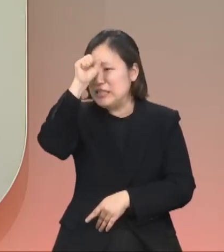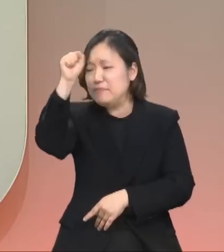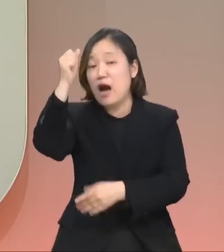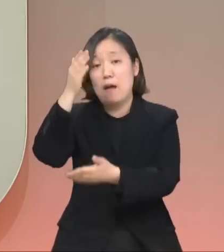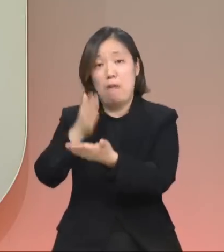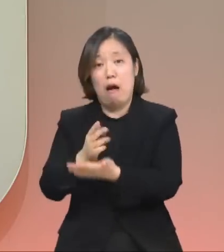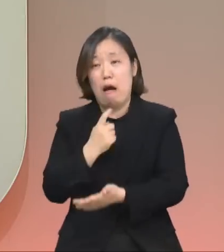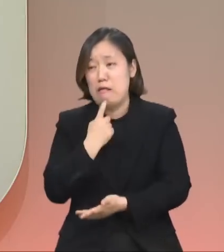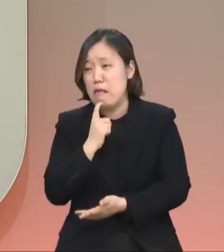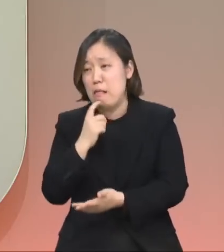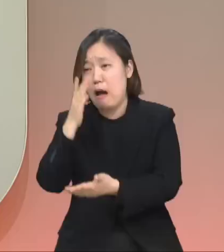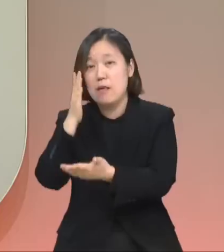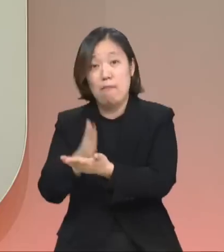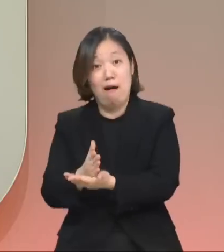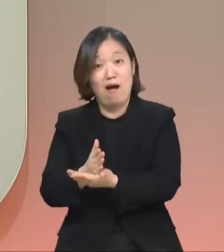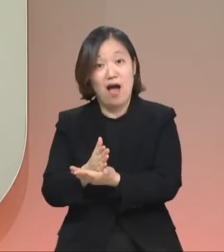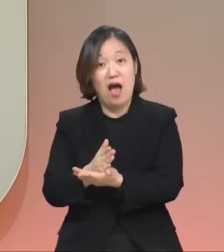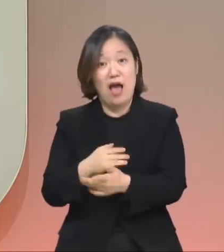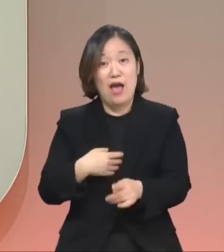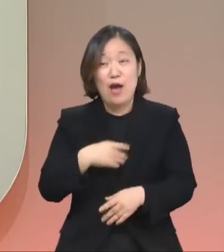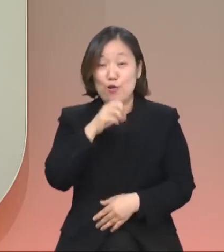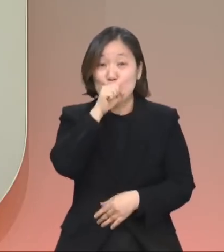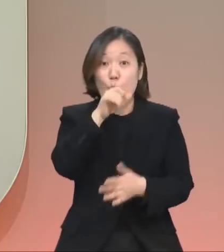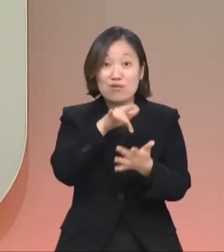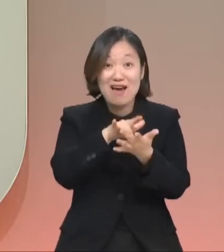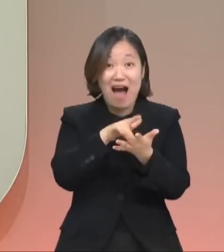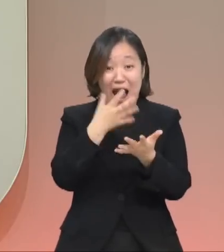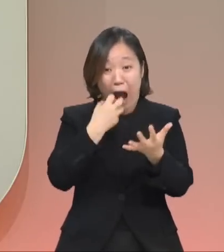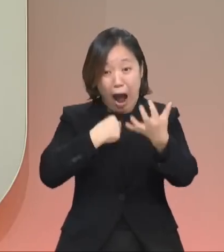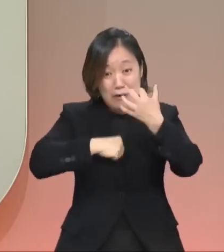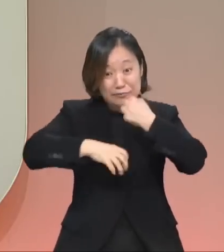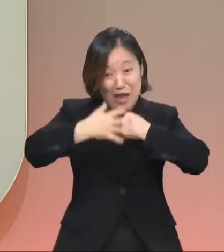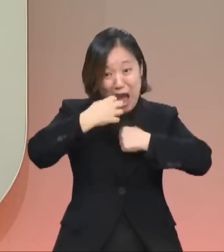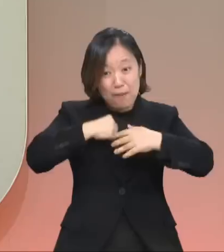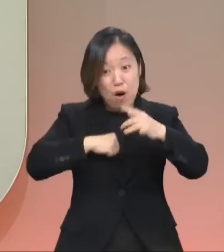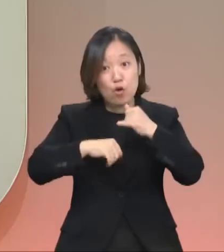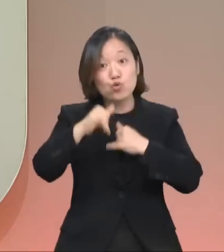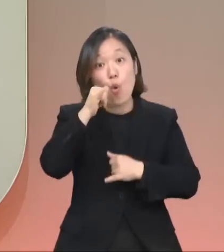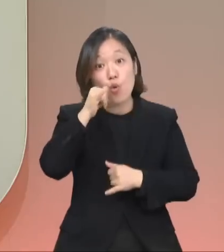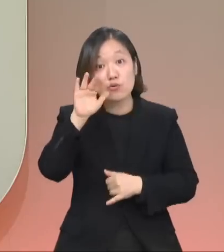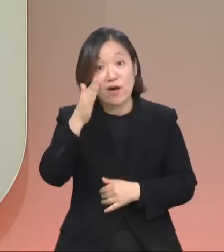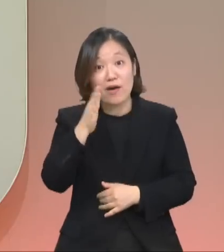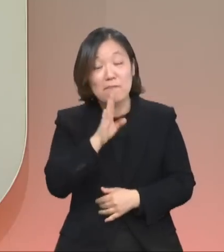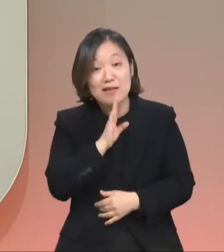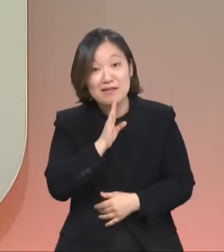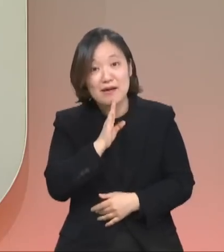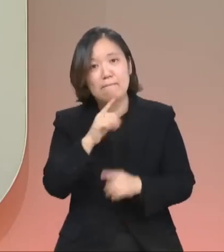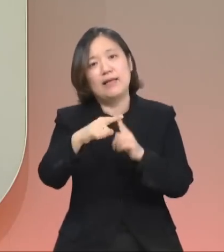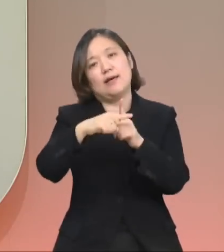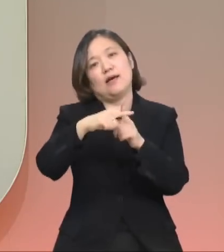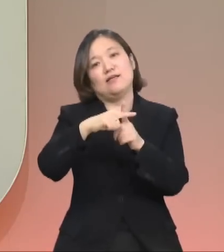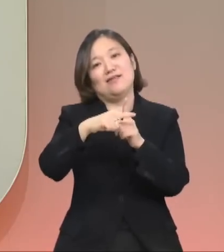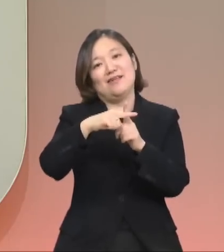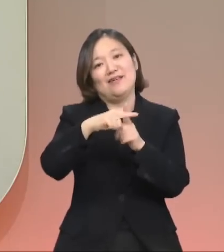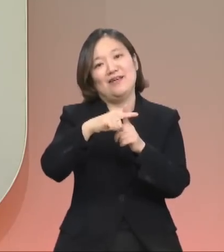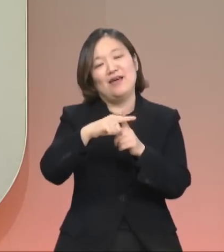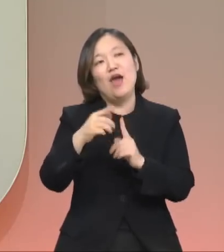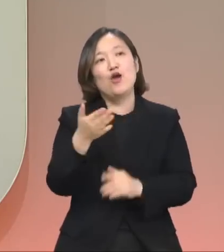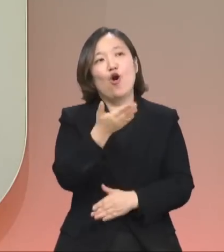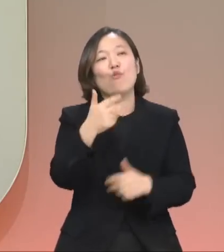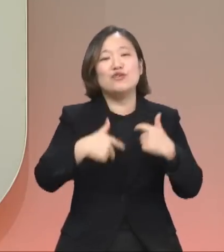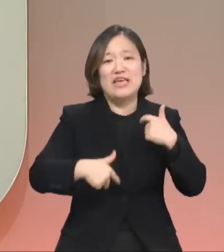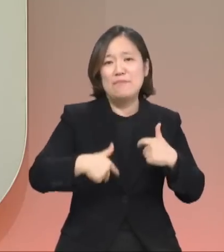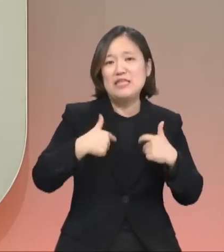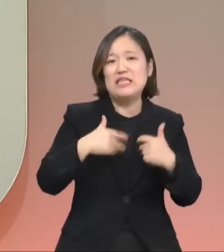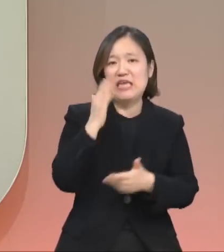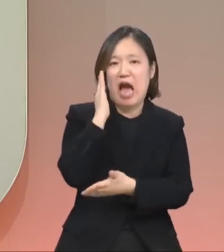좋은 보약도 많이 먹으면 결국 독이 되지 않습니까 그래서 여러분들 재밌으라고 꿈 얘기도 해드리지만